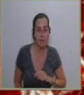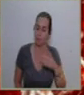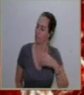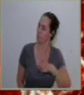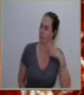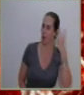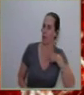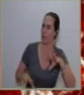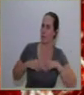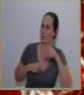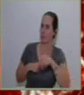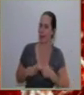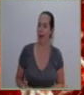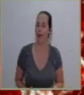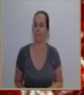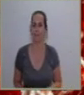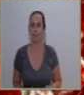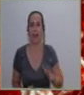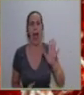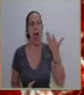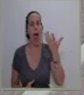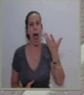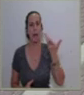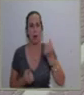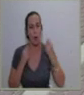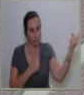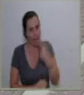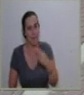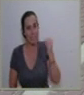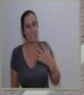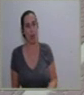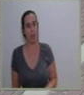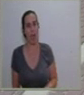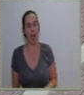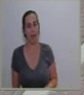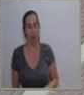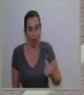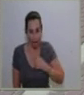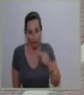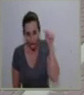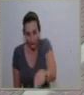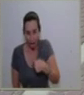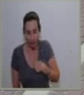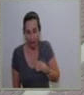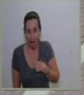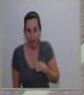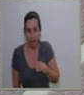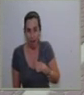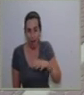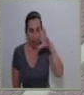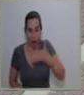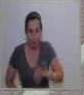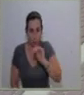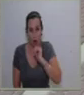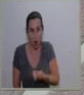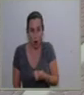בטח, מסכים, בטח. נו, אז בוא תיסע לנסיונה. אני אסע לנסיונה? רגע, הבן לא